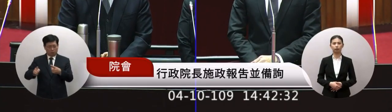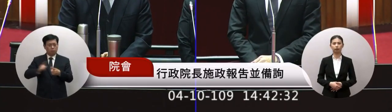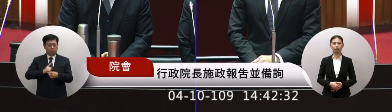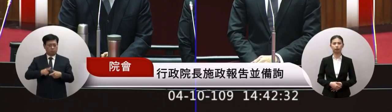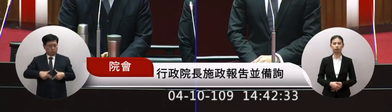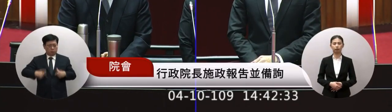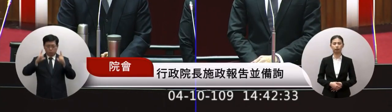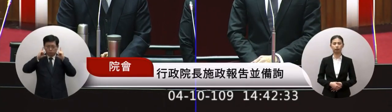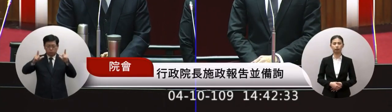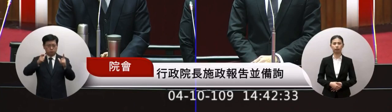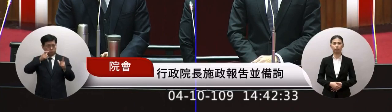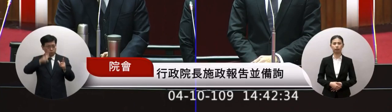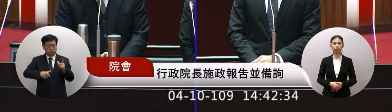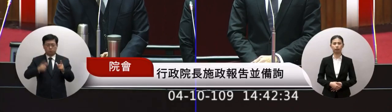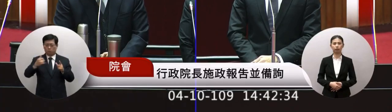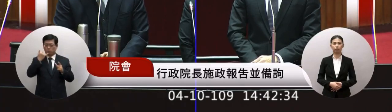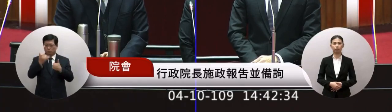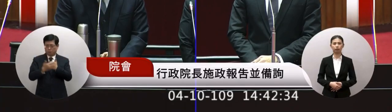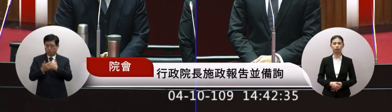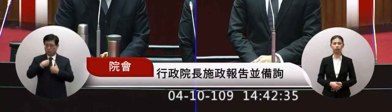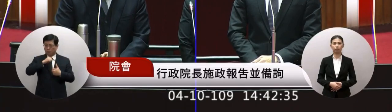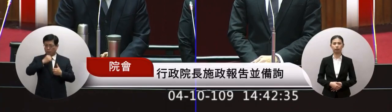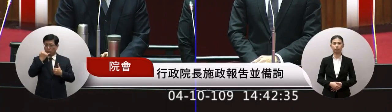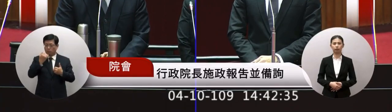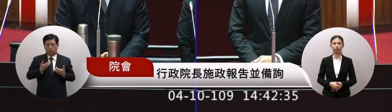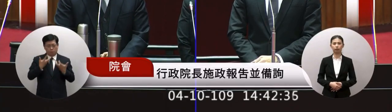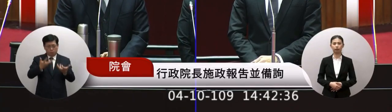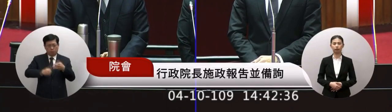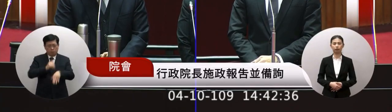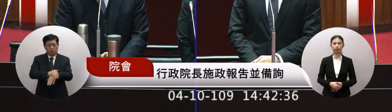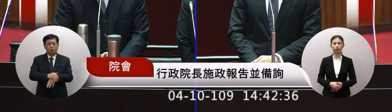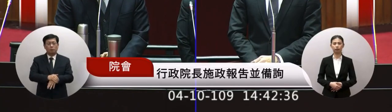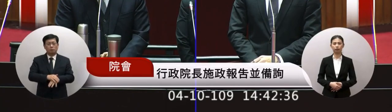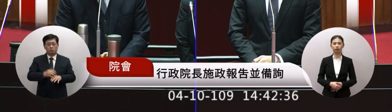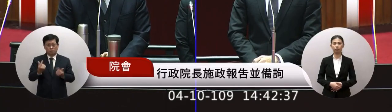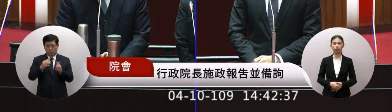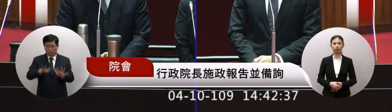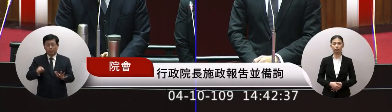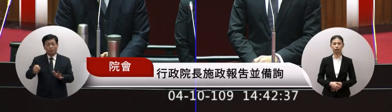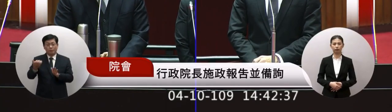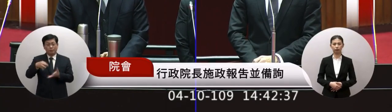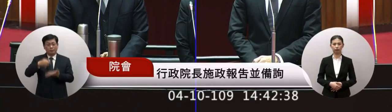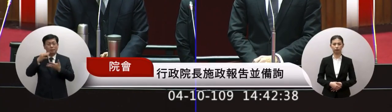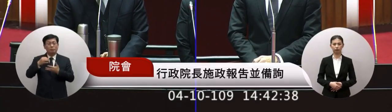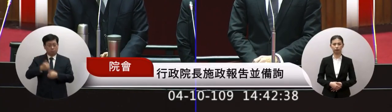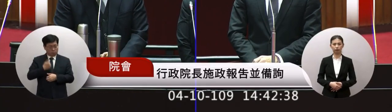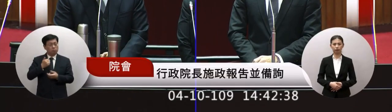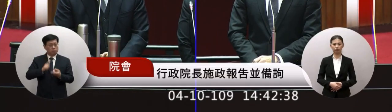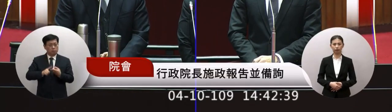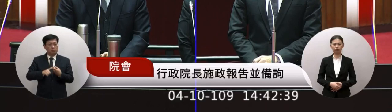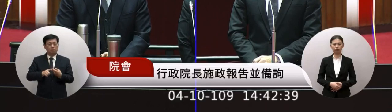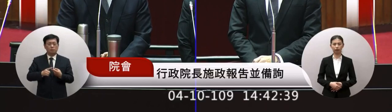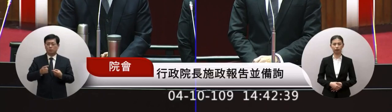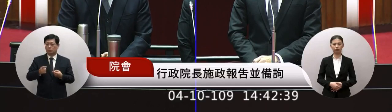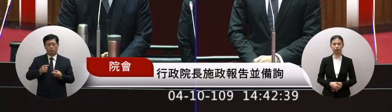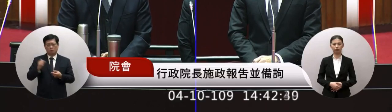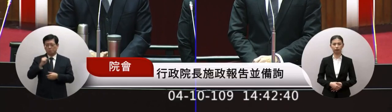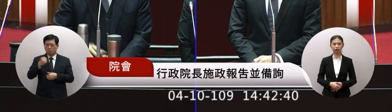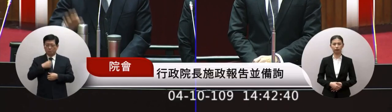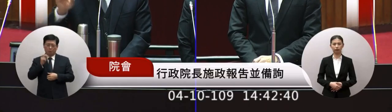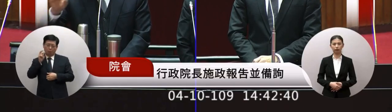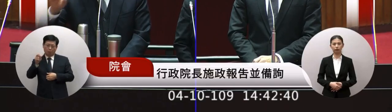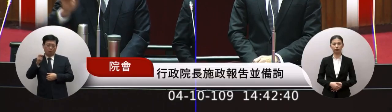强，站起来，才有今仔日咱会当站伫遮。所以就这点，你所讲的这真有道理。这无应该甲当